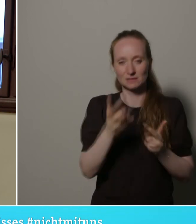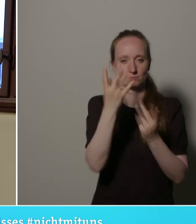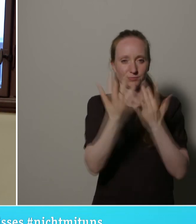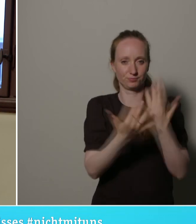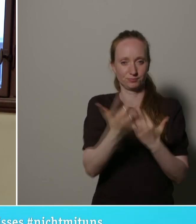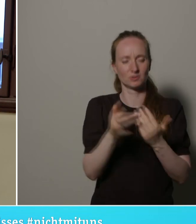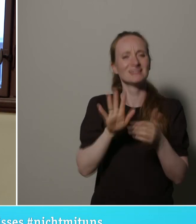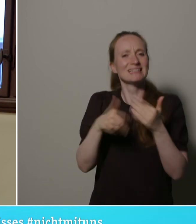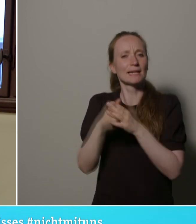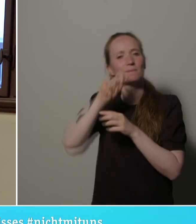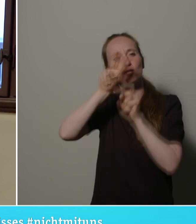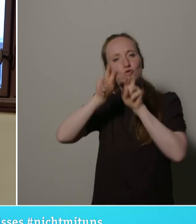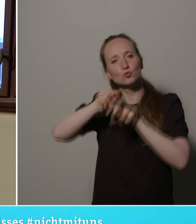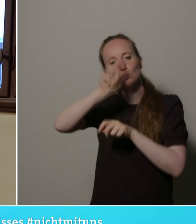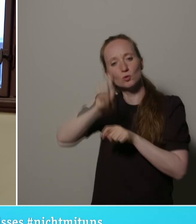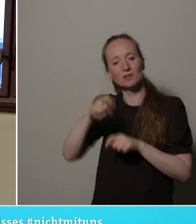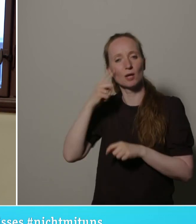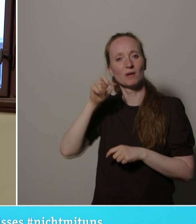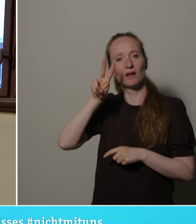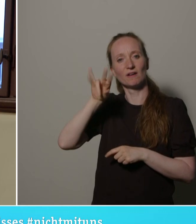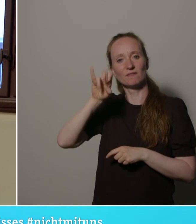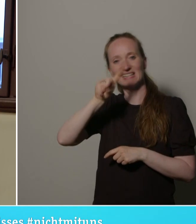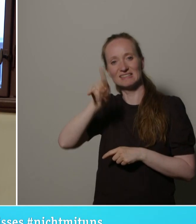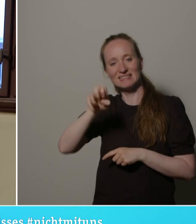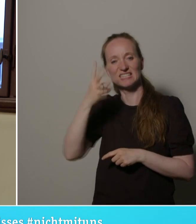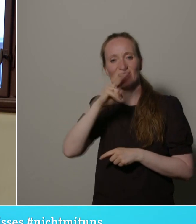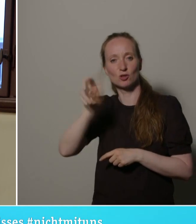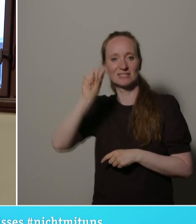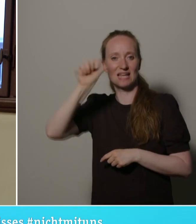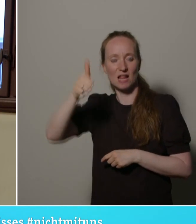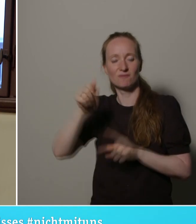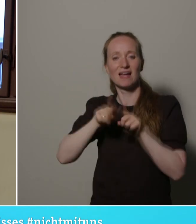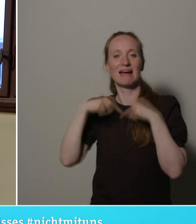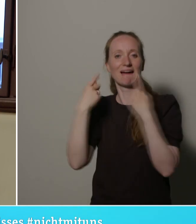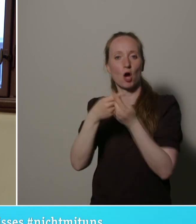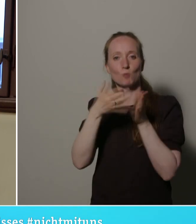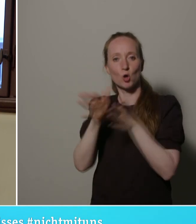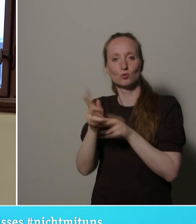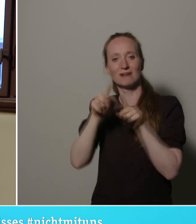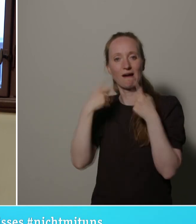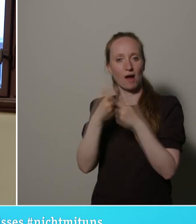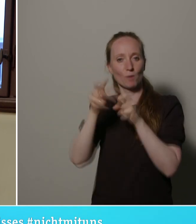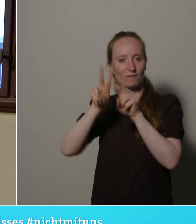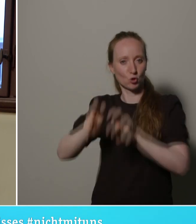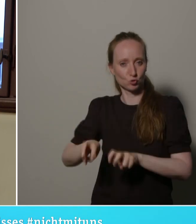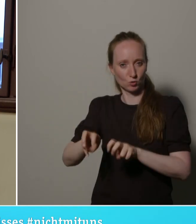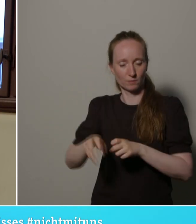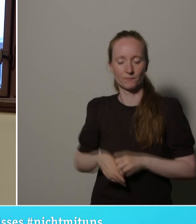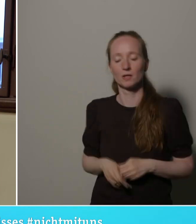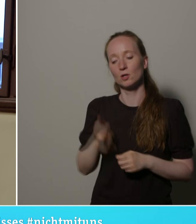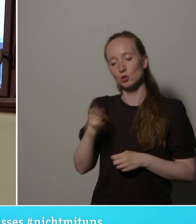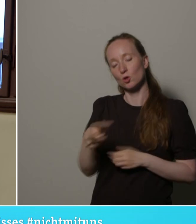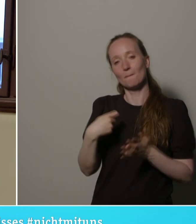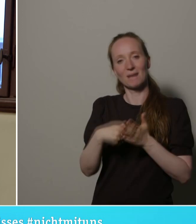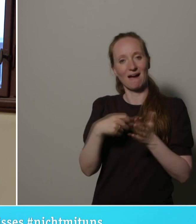noch nachlesen. FICE 2011, Raumordnung, Raumforschung. Und da kam sozusagen eine